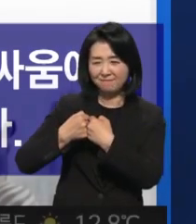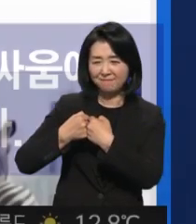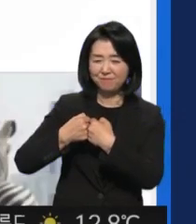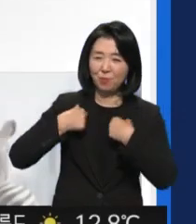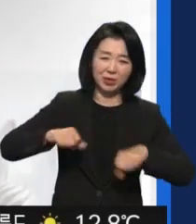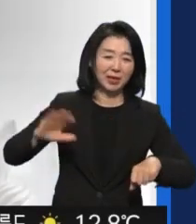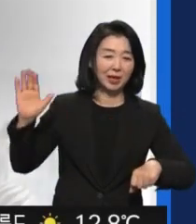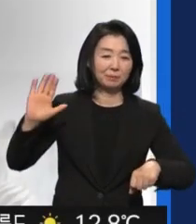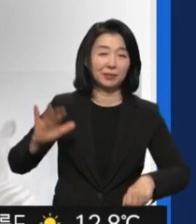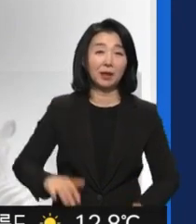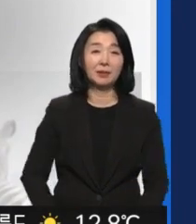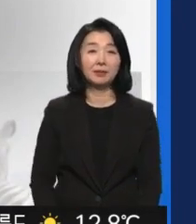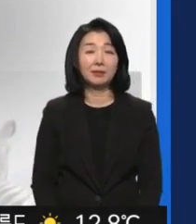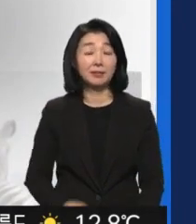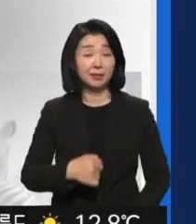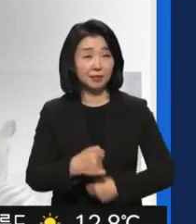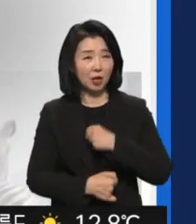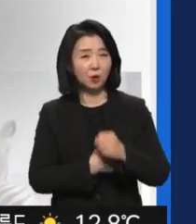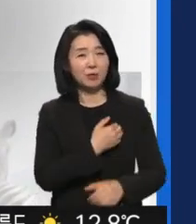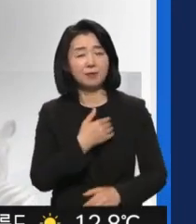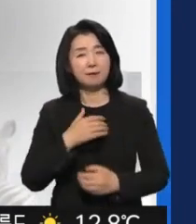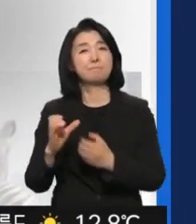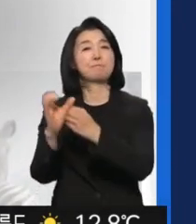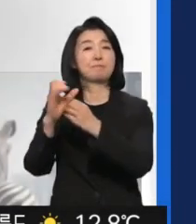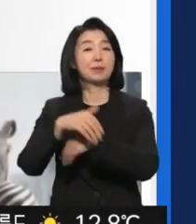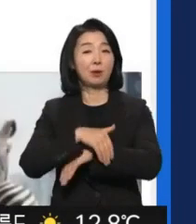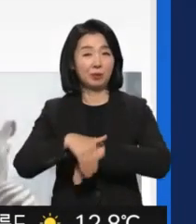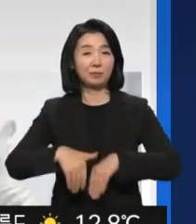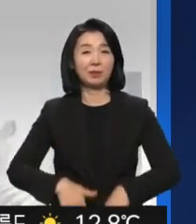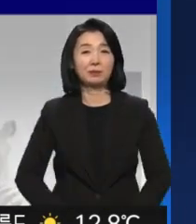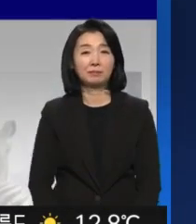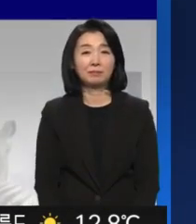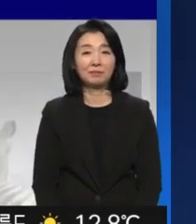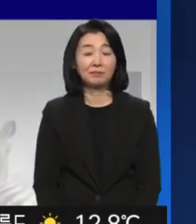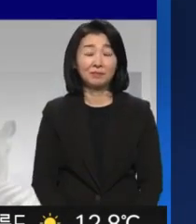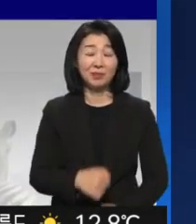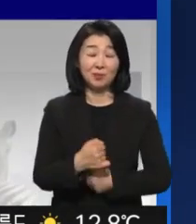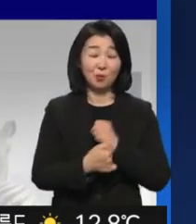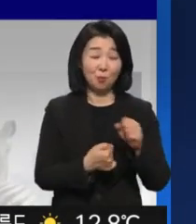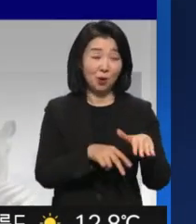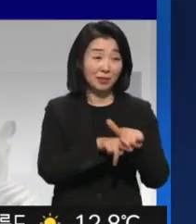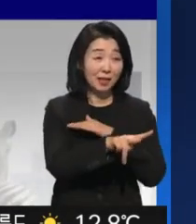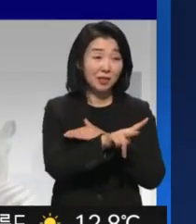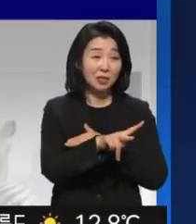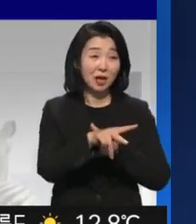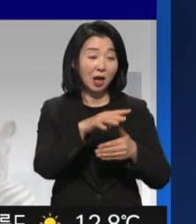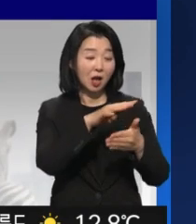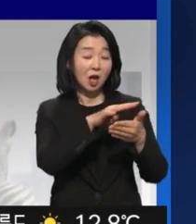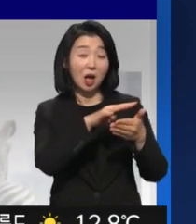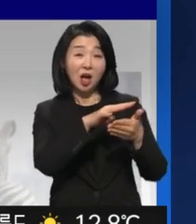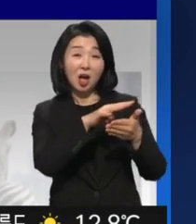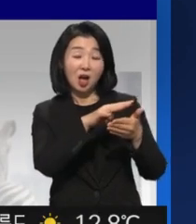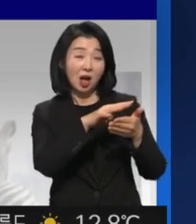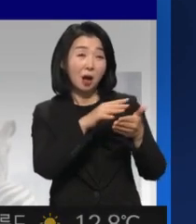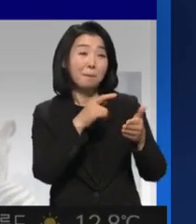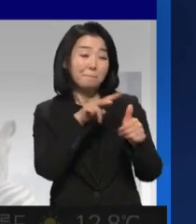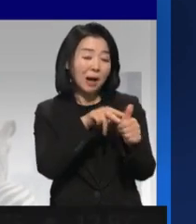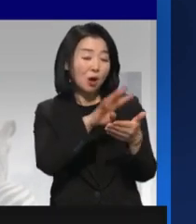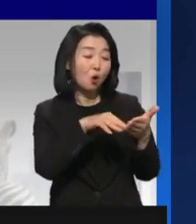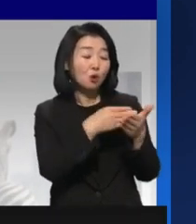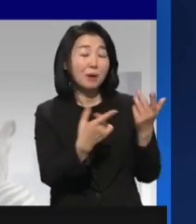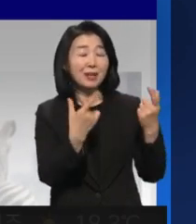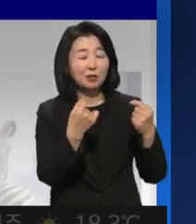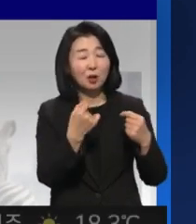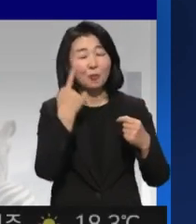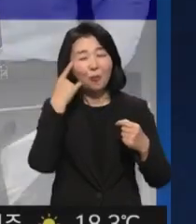않으렵니다. 더 자유롭고 당당하게 맞서겠습니다. 동물원을 탈출한 얼룩말 새로처럼 훨훨